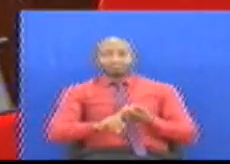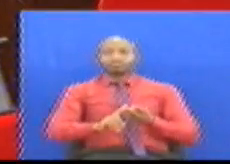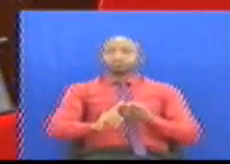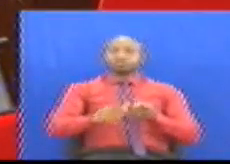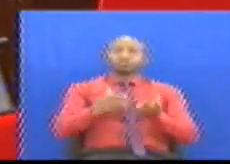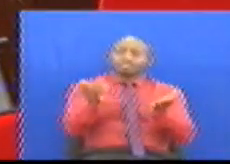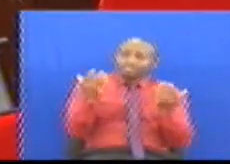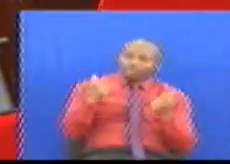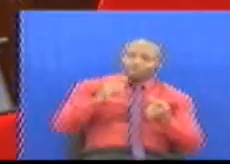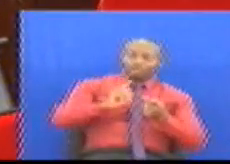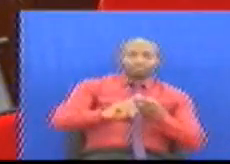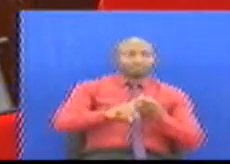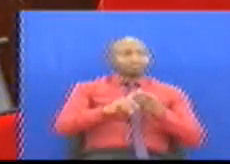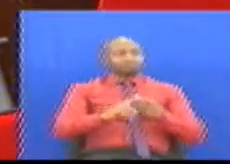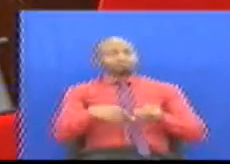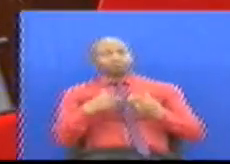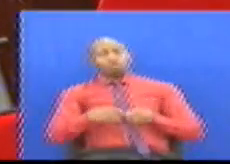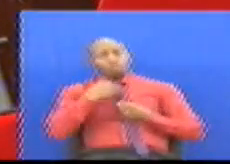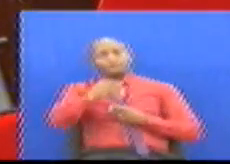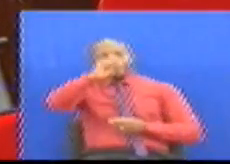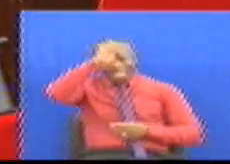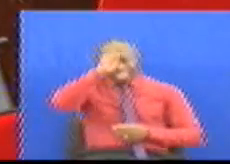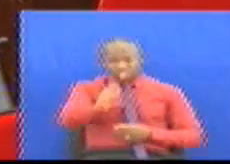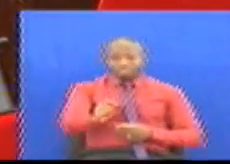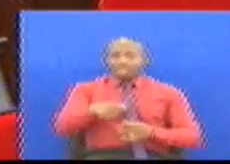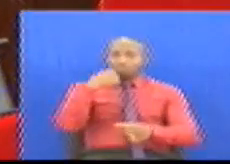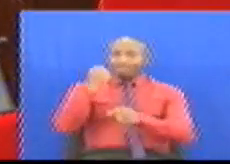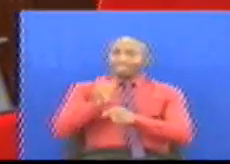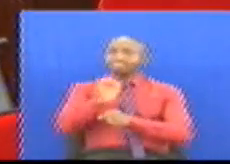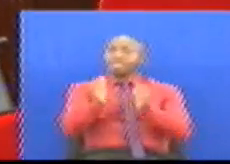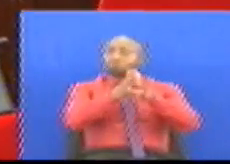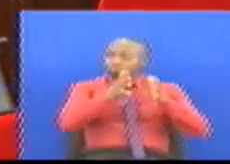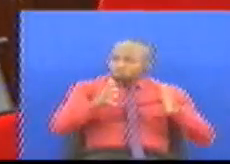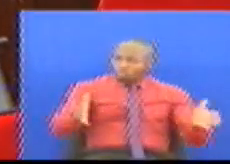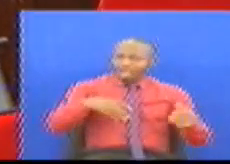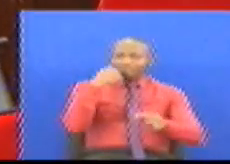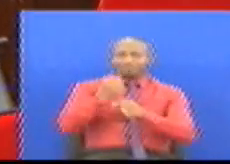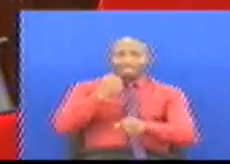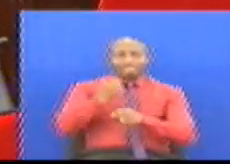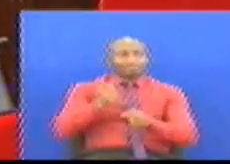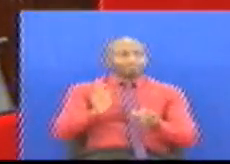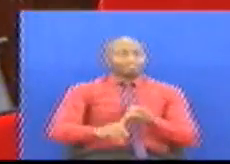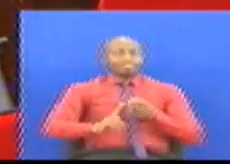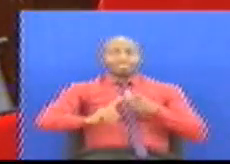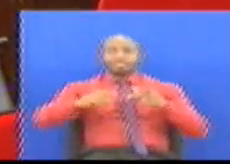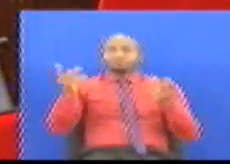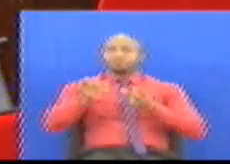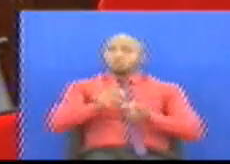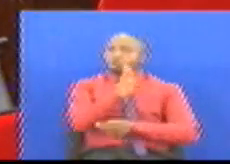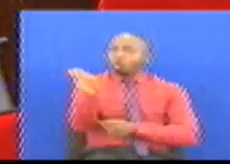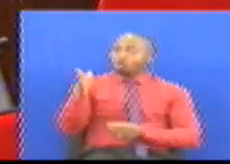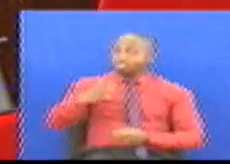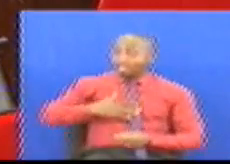tunapaswa kumpa heshima hiyo kwa kazi kubwa aliyofanya. Lakini hoja yangu ni